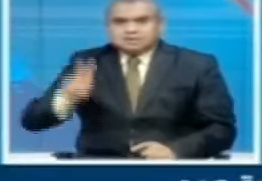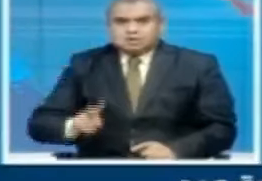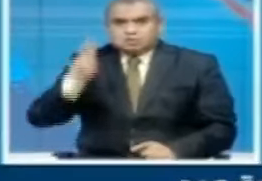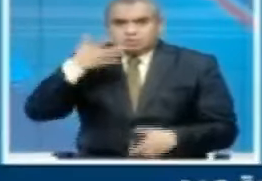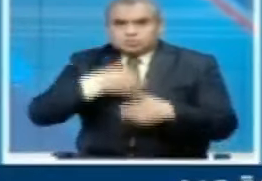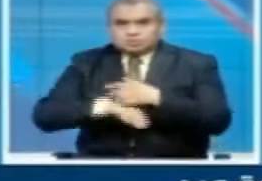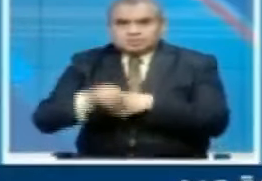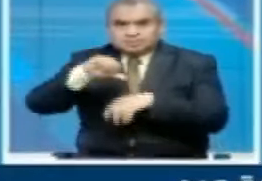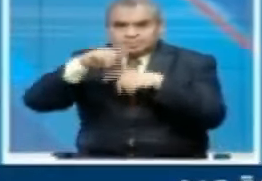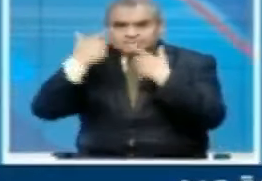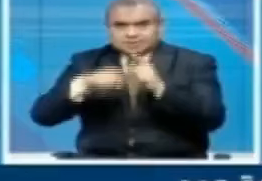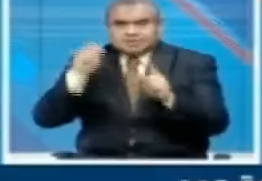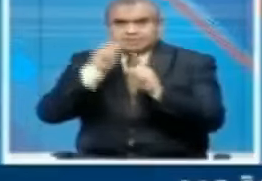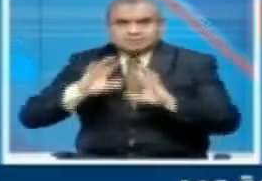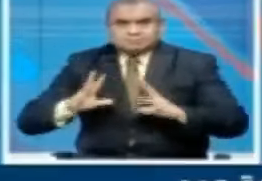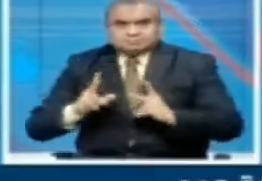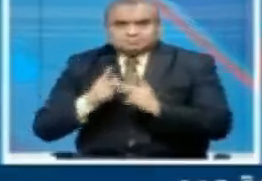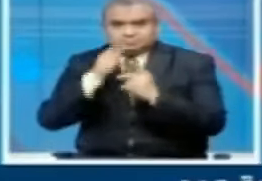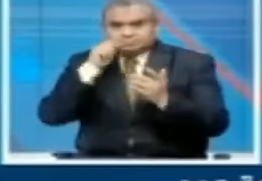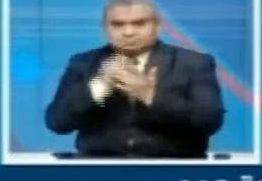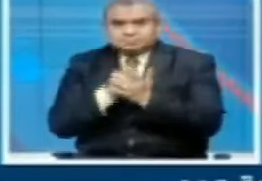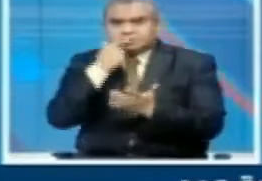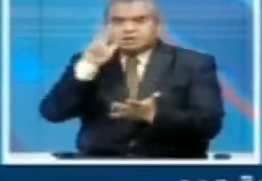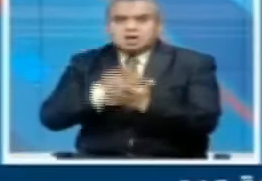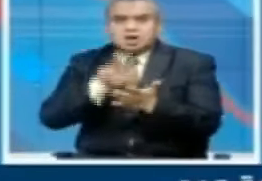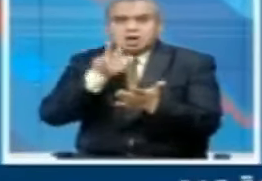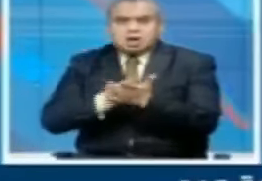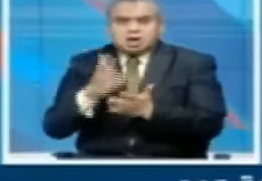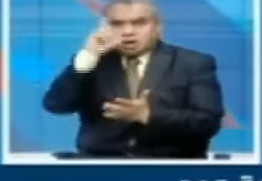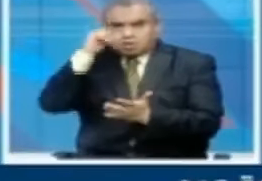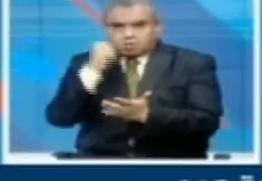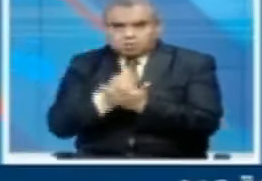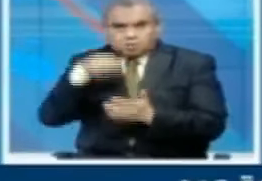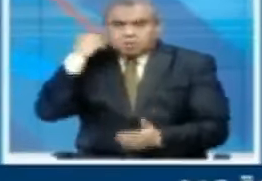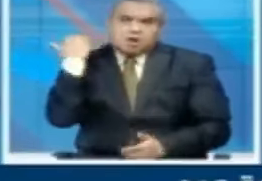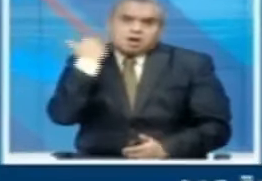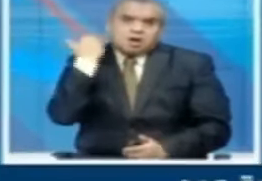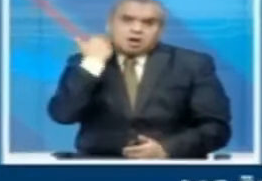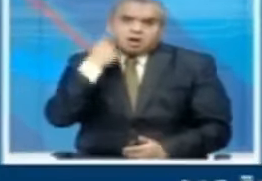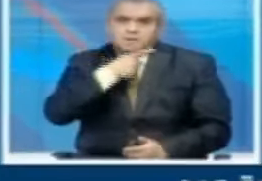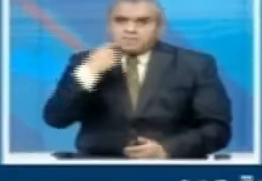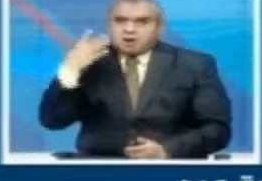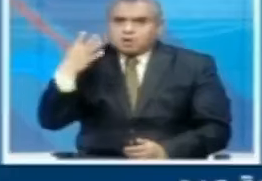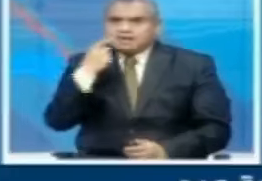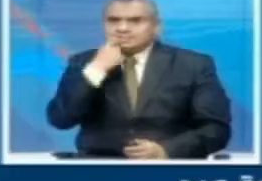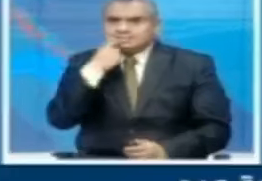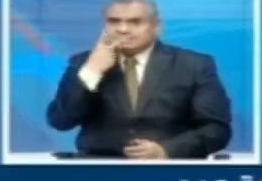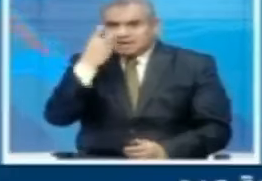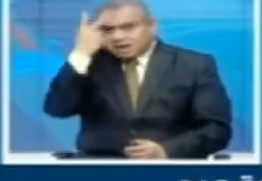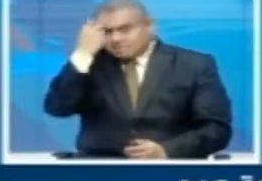476 من نزلاء مراكز الإصلاح والتأهيل تنفيذا للقرار الجمهوري رقم 104